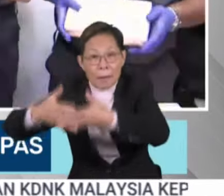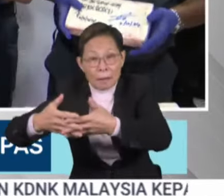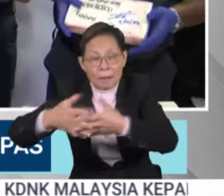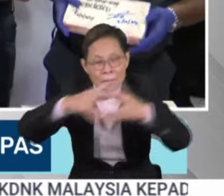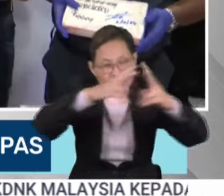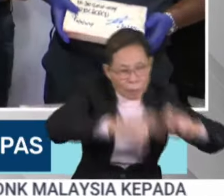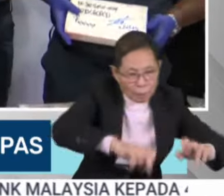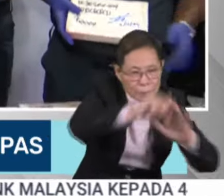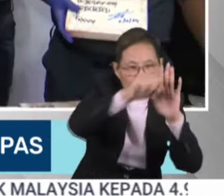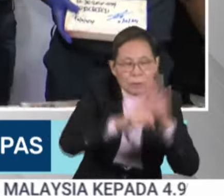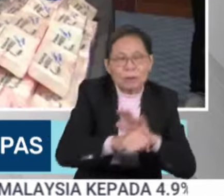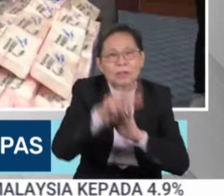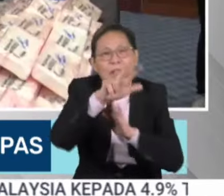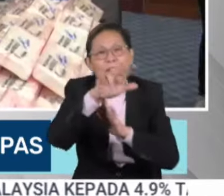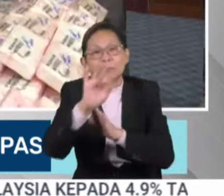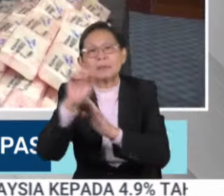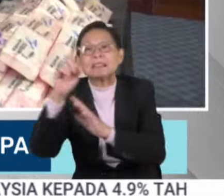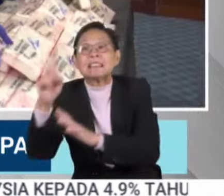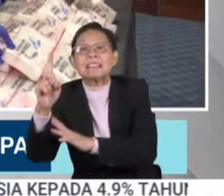Kes disiasat mengikut Seksyen